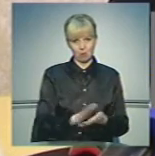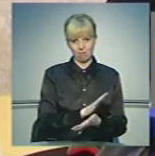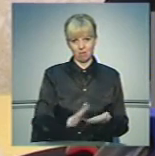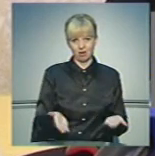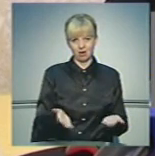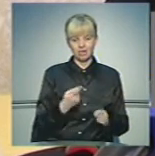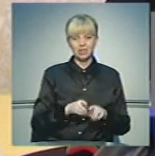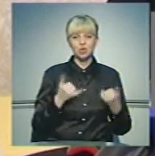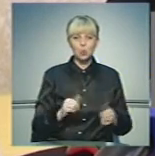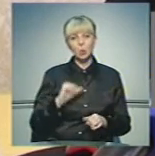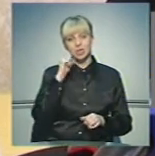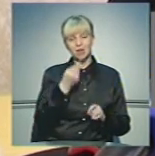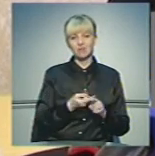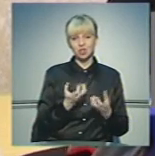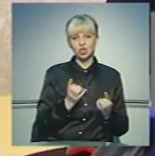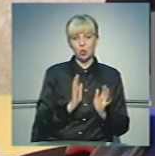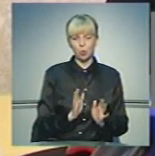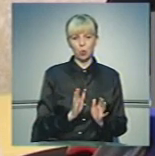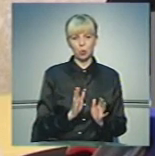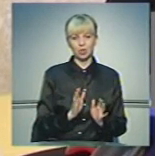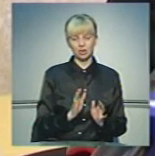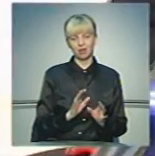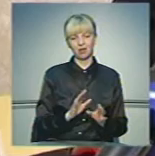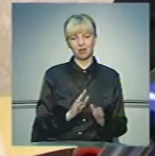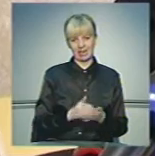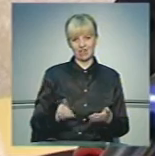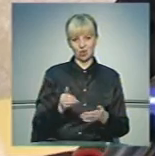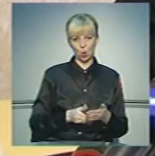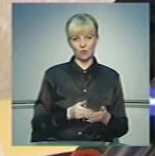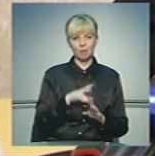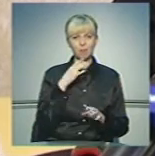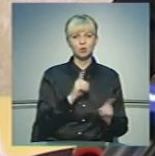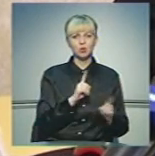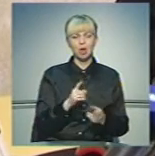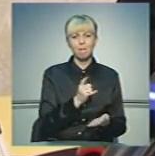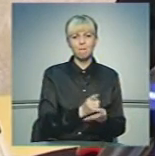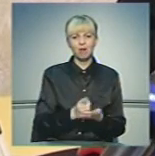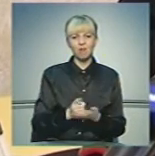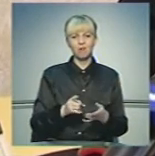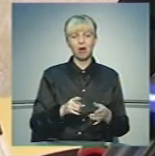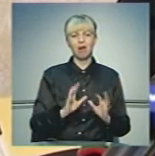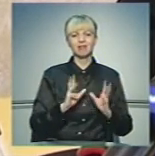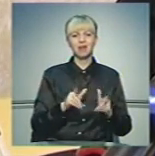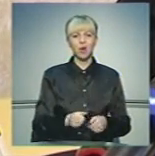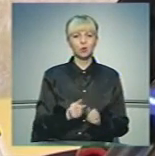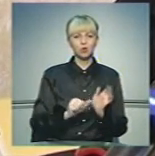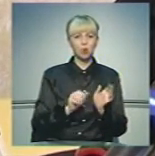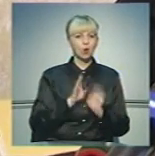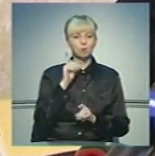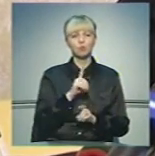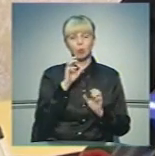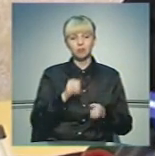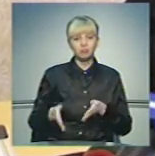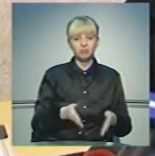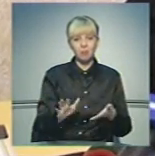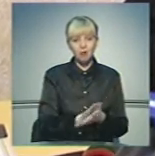Тобто це сьогодні-завтра це ще буде ліквідовуватися. Багато машин вже понапаркованих, трактор, що з 6 ранку зміг по